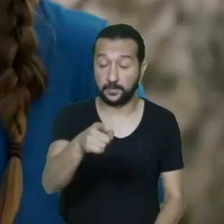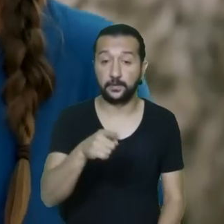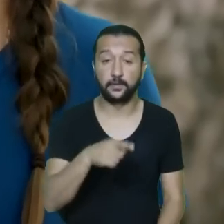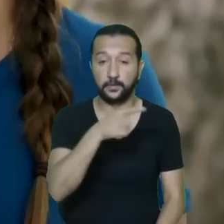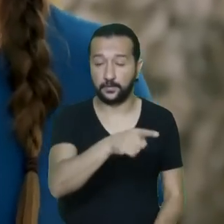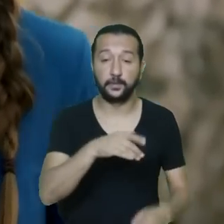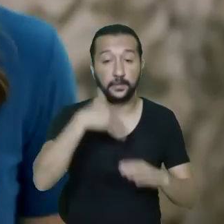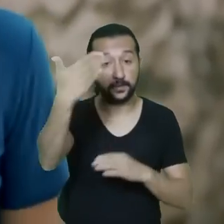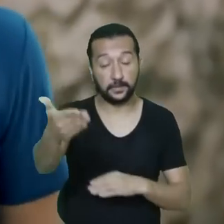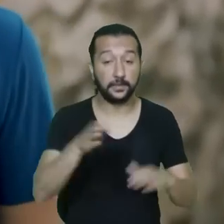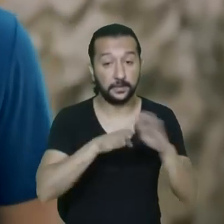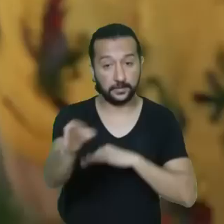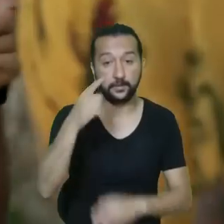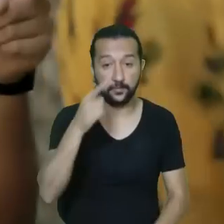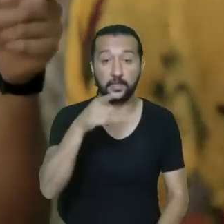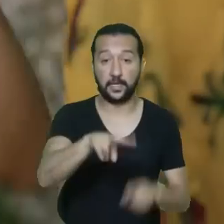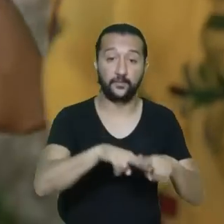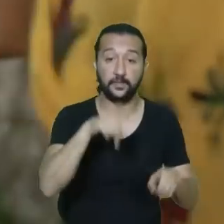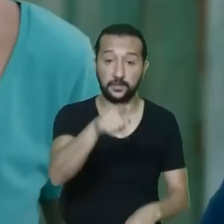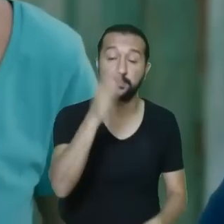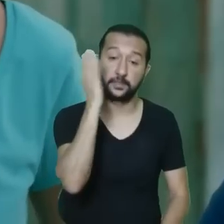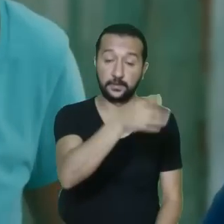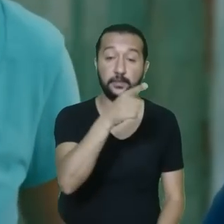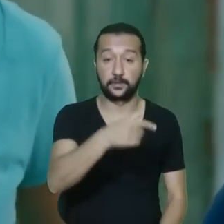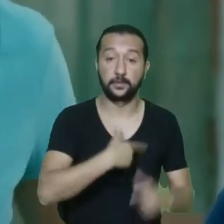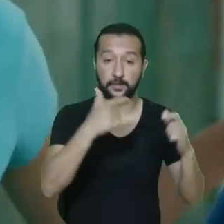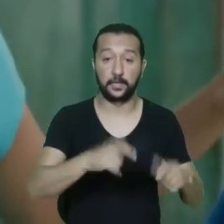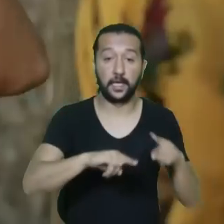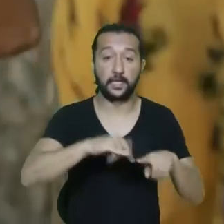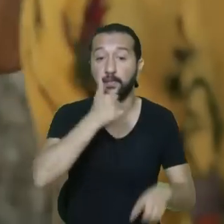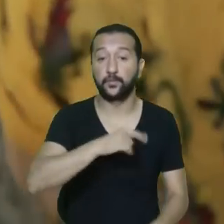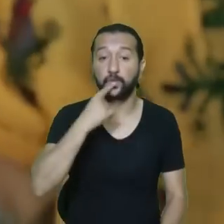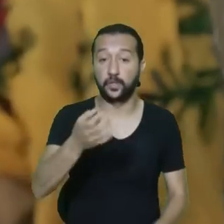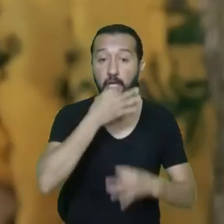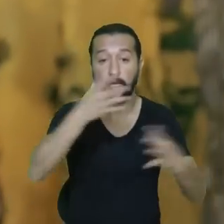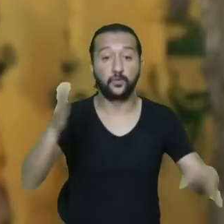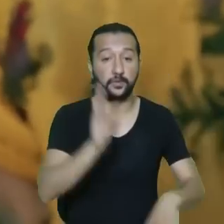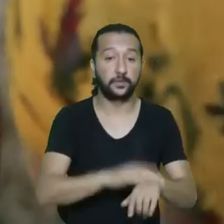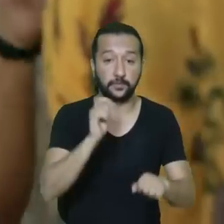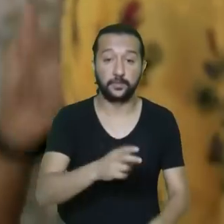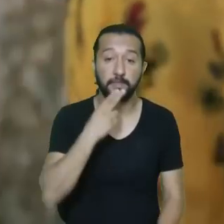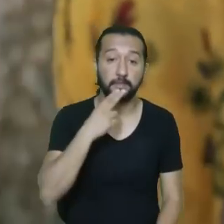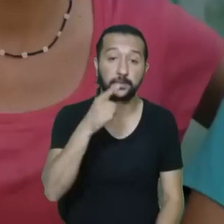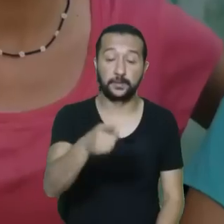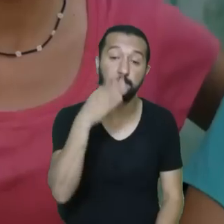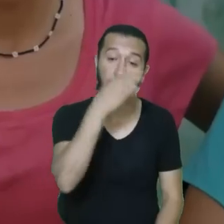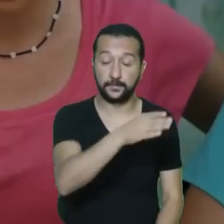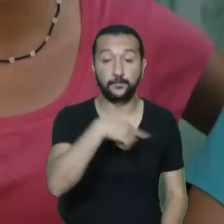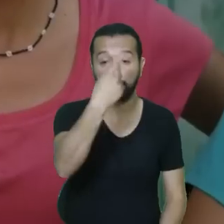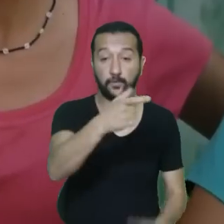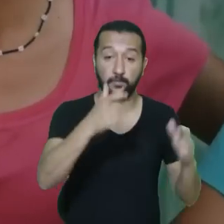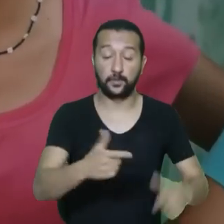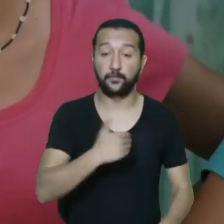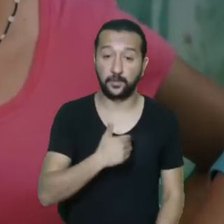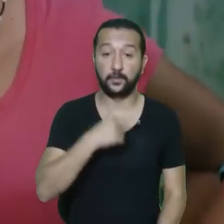sen Ayşe'nin mahalleye git, bulma bak. Arif, sen de git bizim Hayat abi söyle ve anons yapıversin. Kızım, sen de üst mahalleye